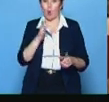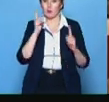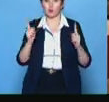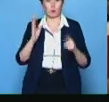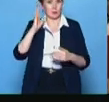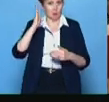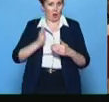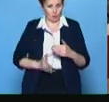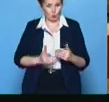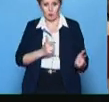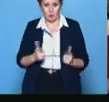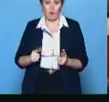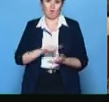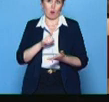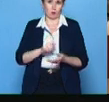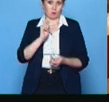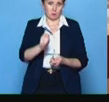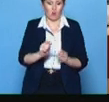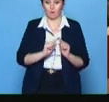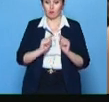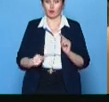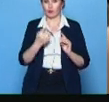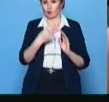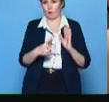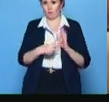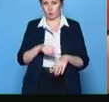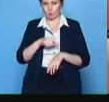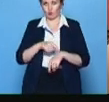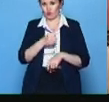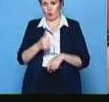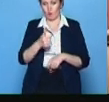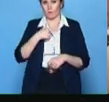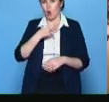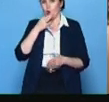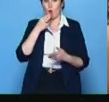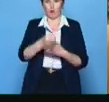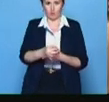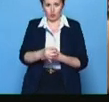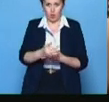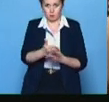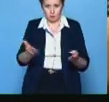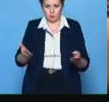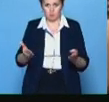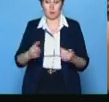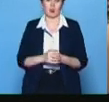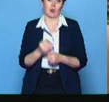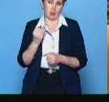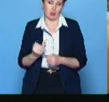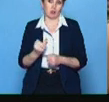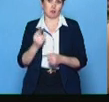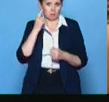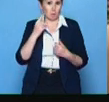вопрос. В течение 48 часов мы отвечаем на все вопросы, которые к нам обращаются. И,